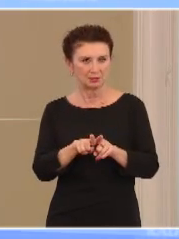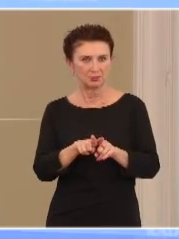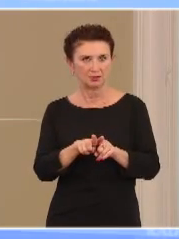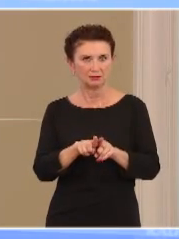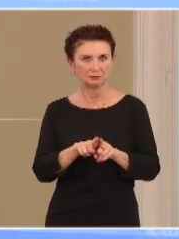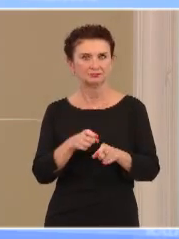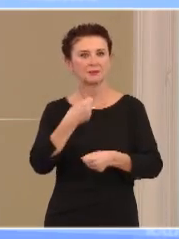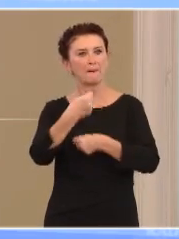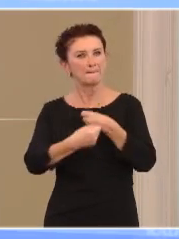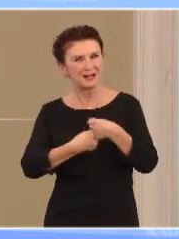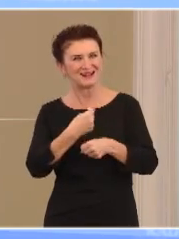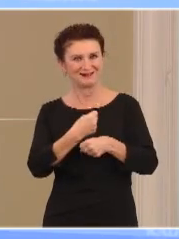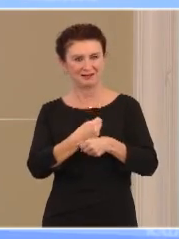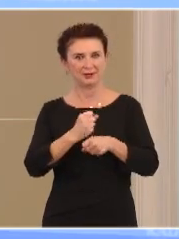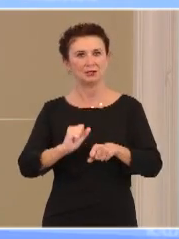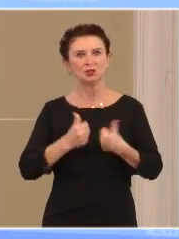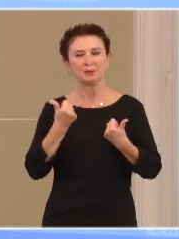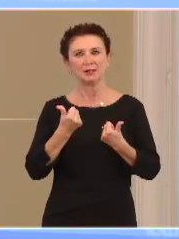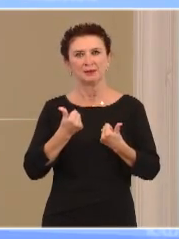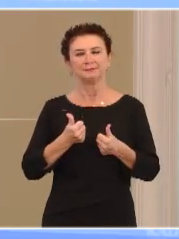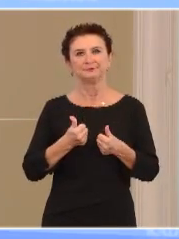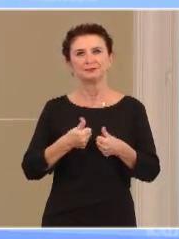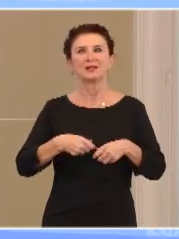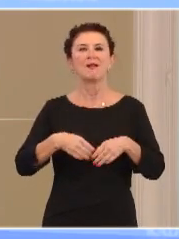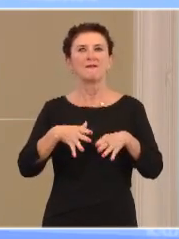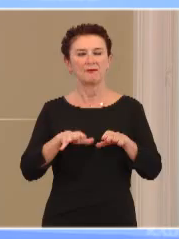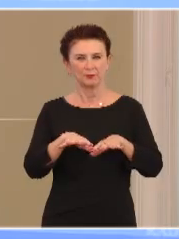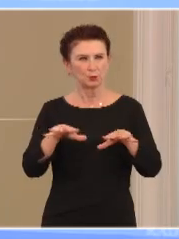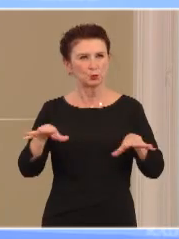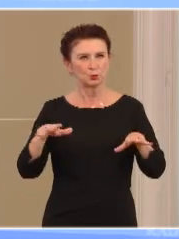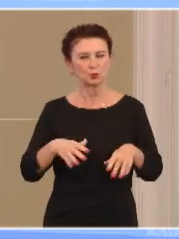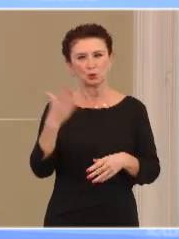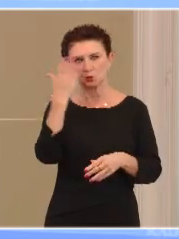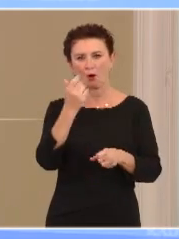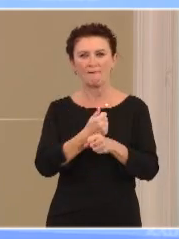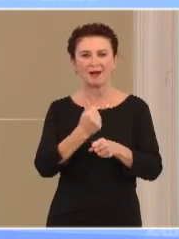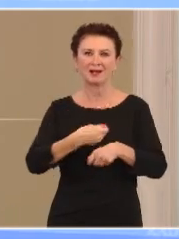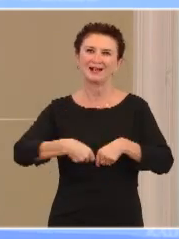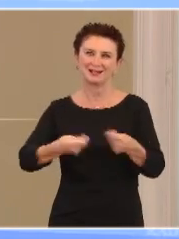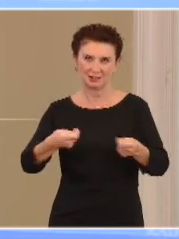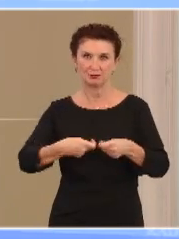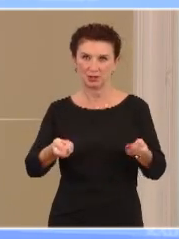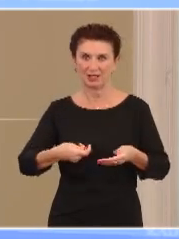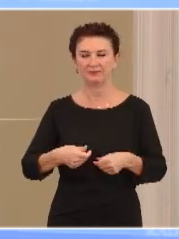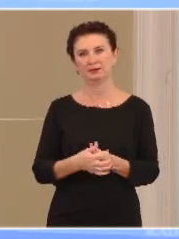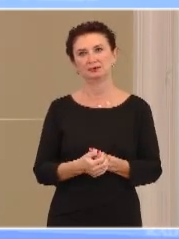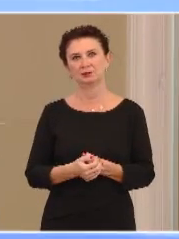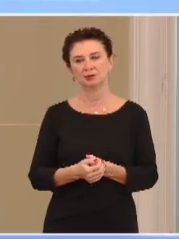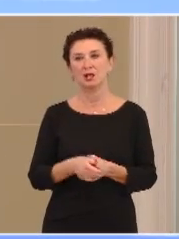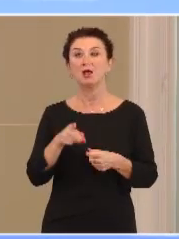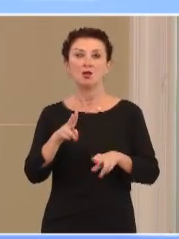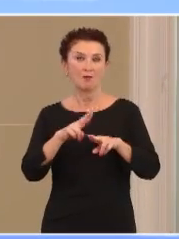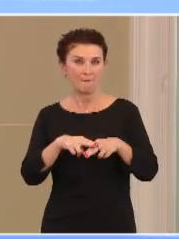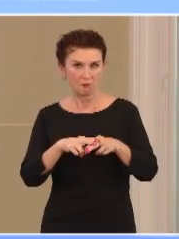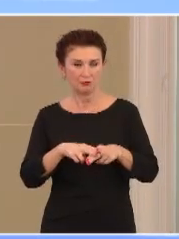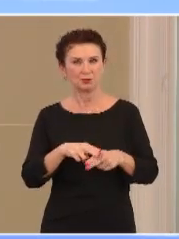zwiększające rynek węgla. Fundusz Inwestycji Polskich Przedsiębiorstw jest tworzony po to, żeby wdrożyć